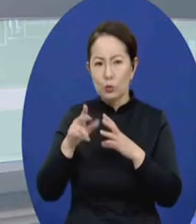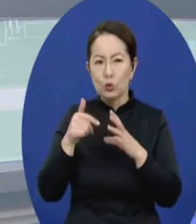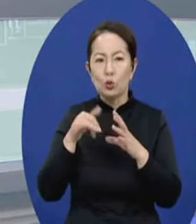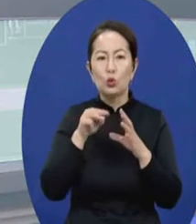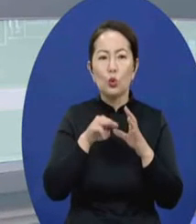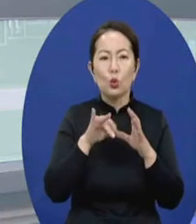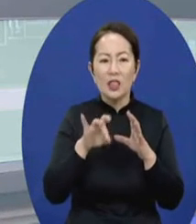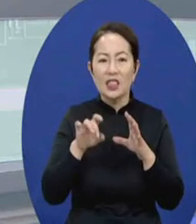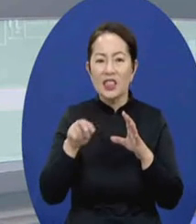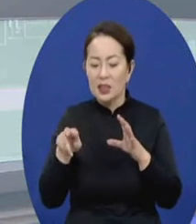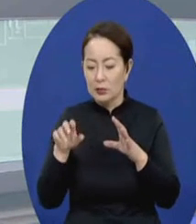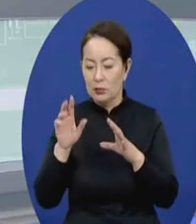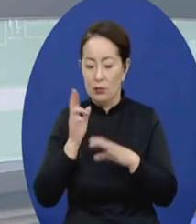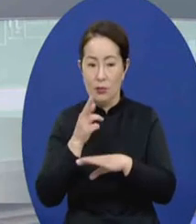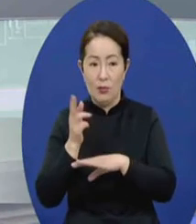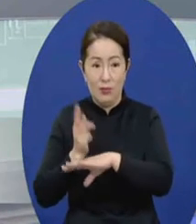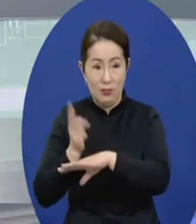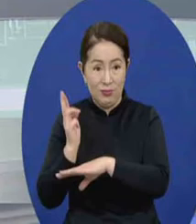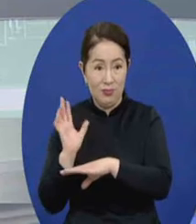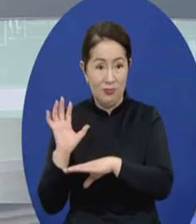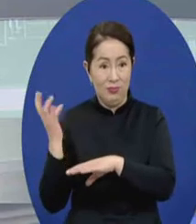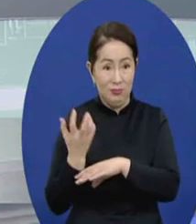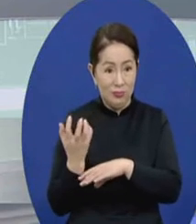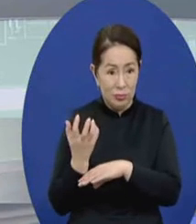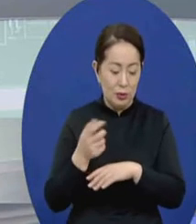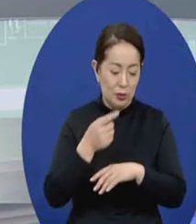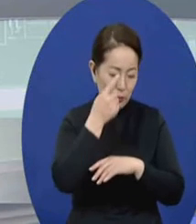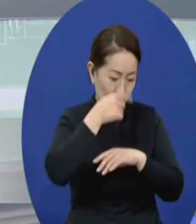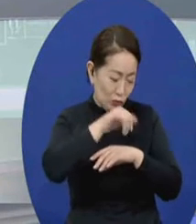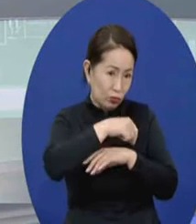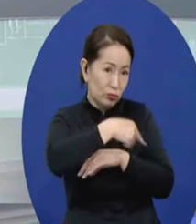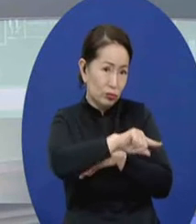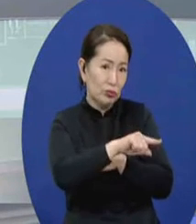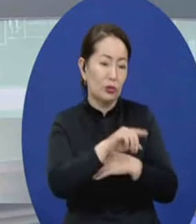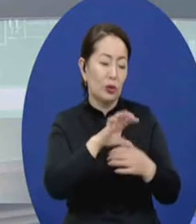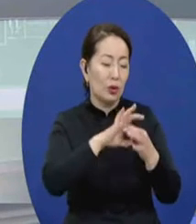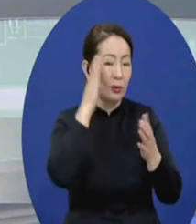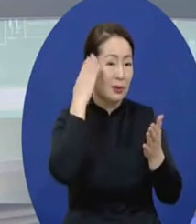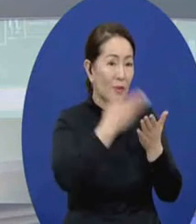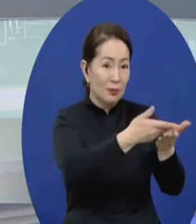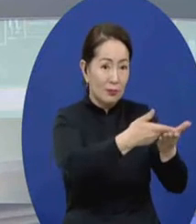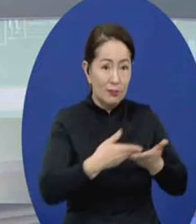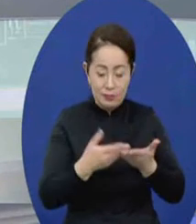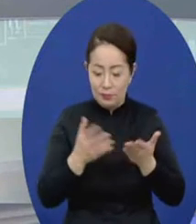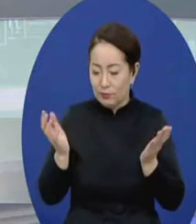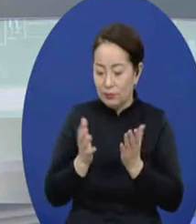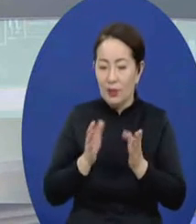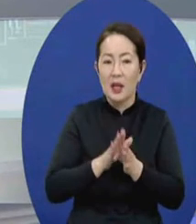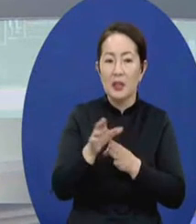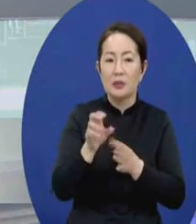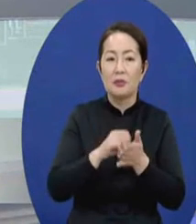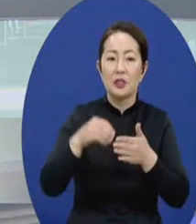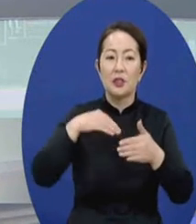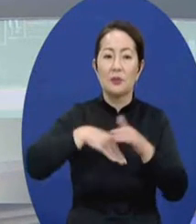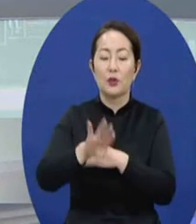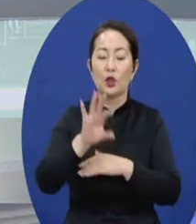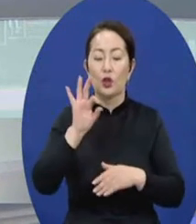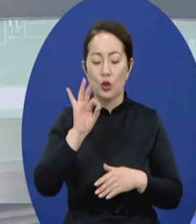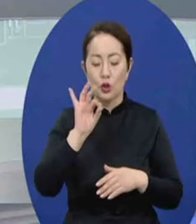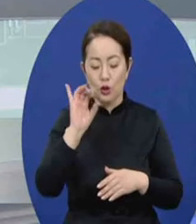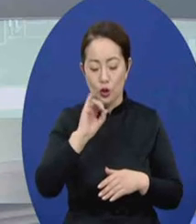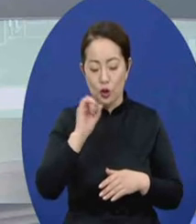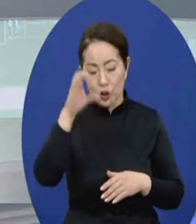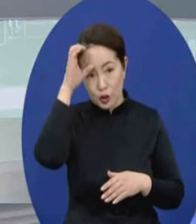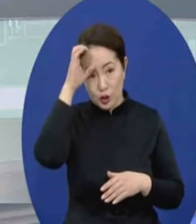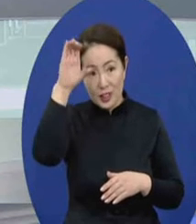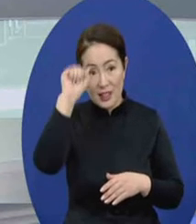компани удирдлагууд оюу толгой төсөлд Монголын талын эрх ашиг хангахтай холбогдох зарим саналыг ерөнхий сайд оюун эрдэнд албан бичгээр ирүүлсэн байна.